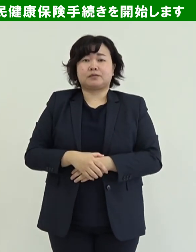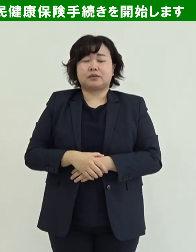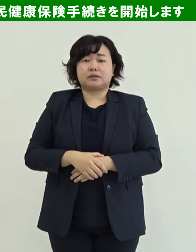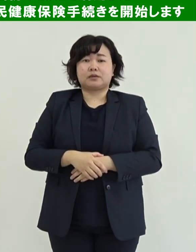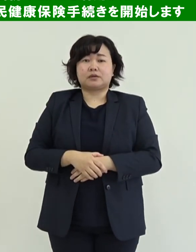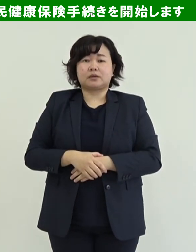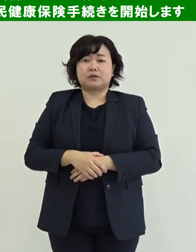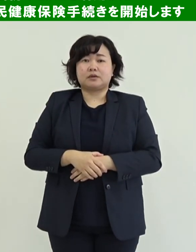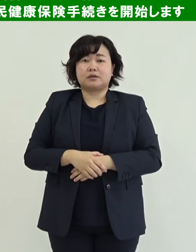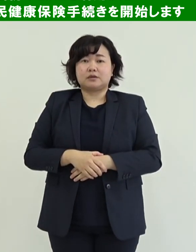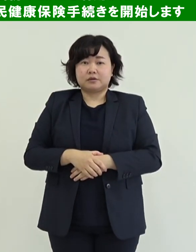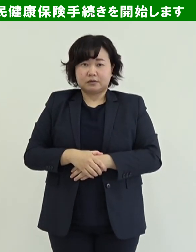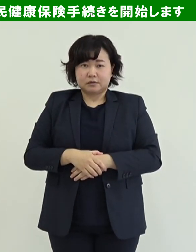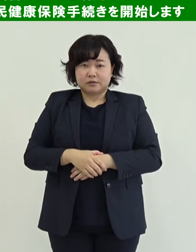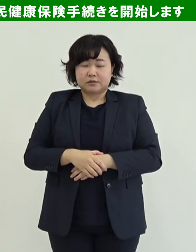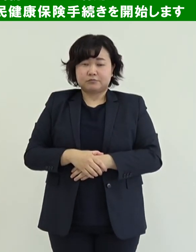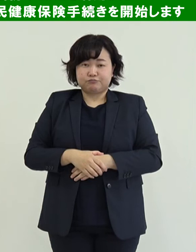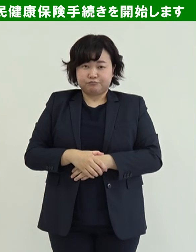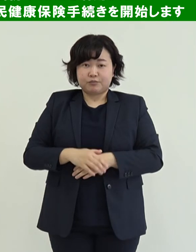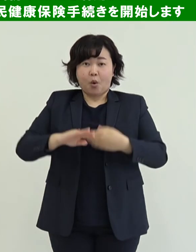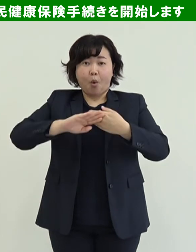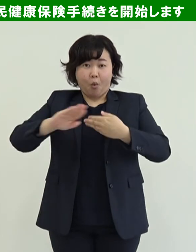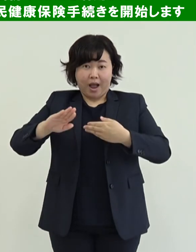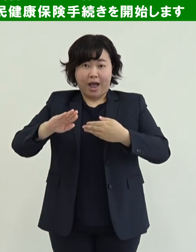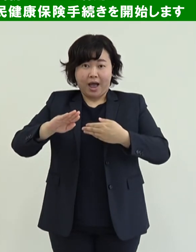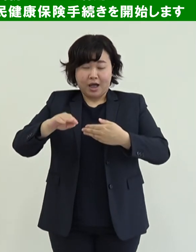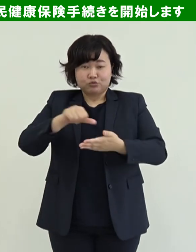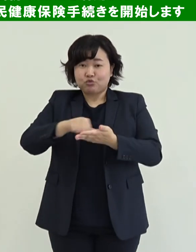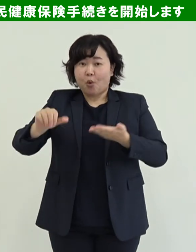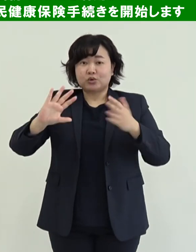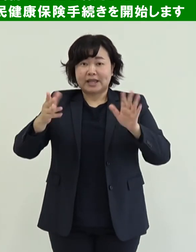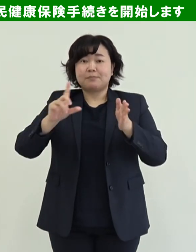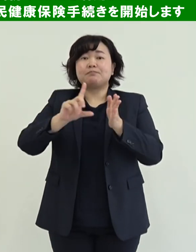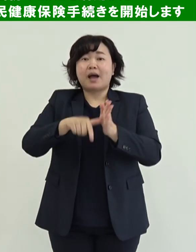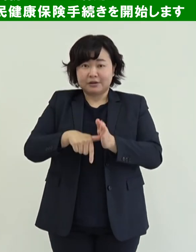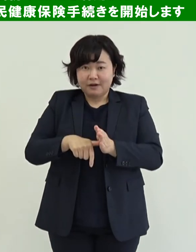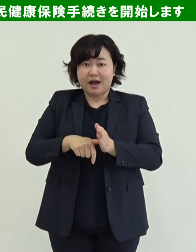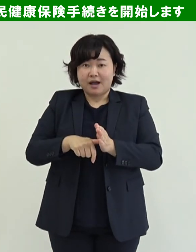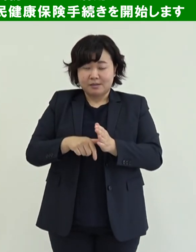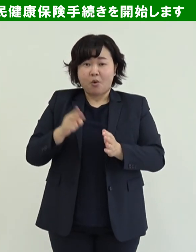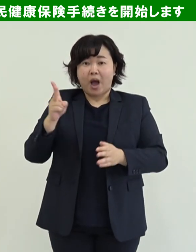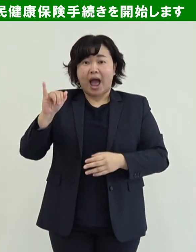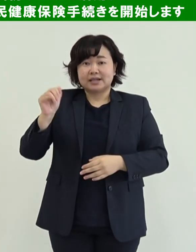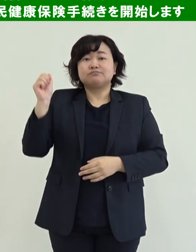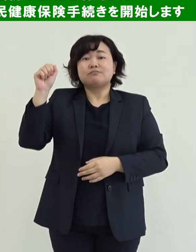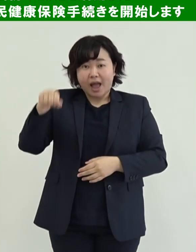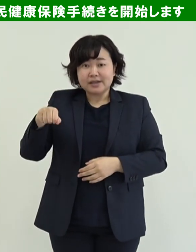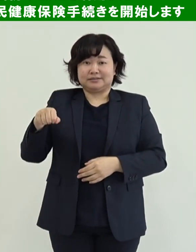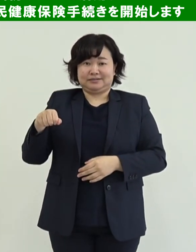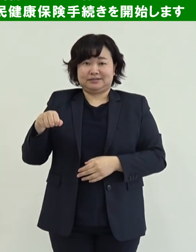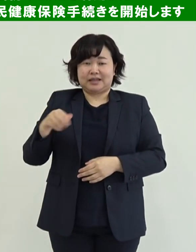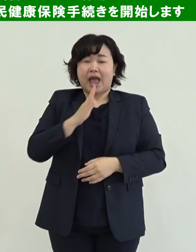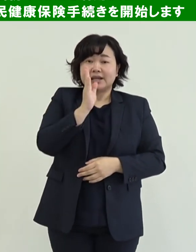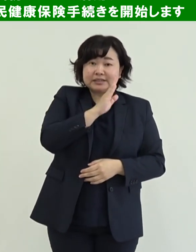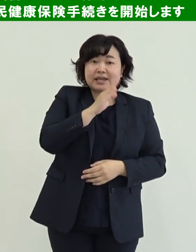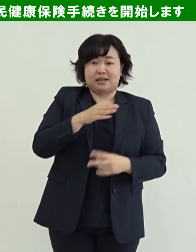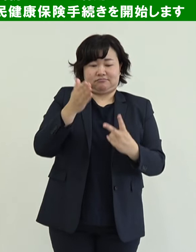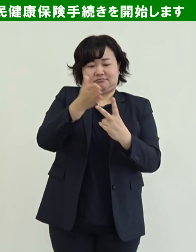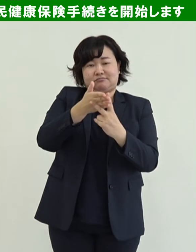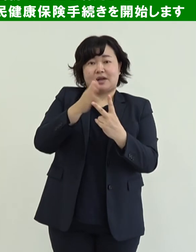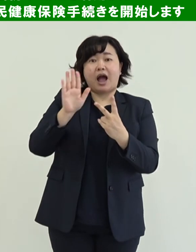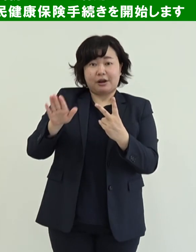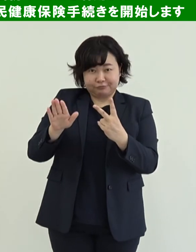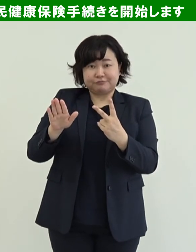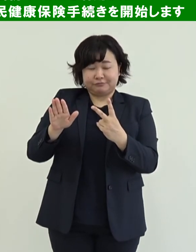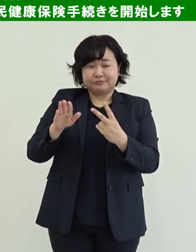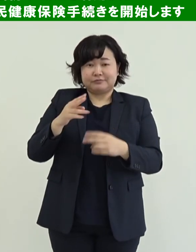ますもう特にあのいらっしゃらない場合ははいいいえというふうに続きの方いらっしゃるかどうか確認させて